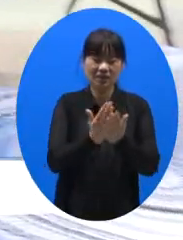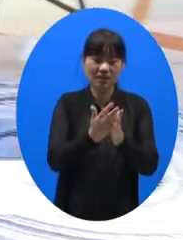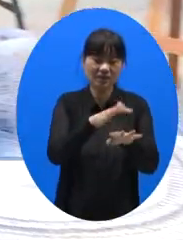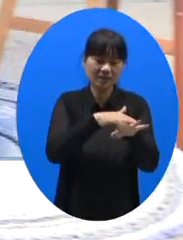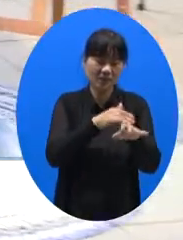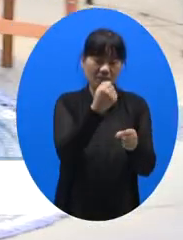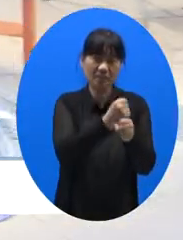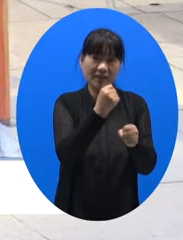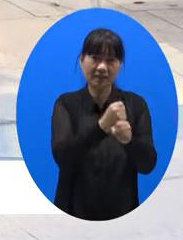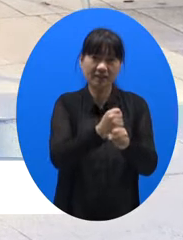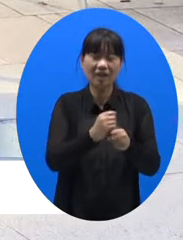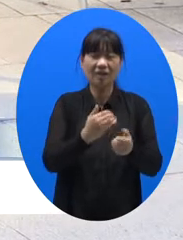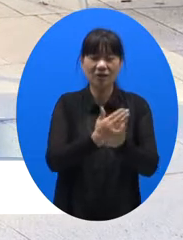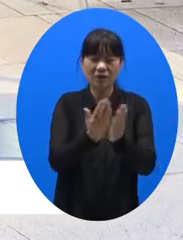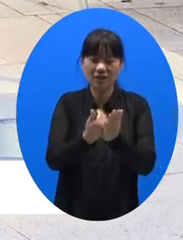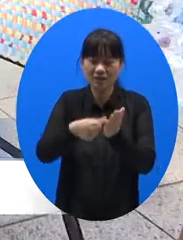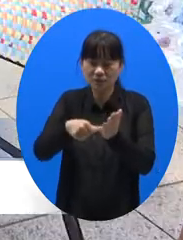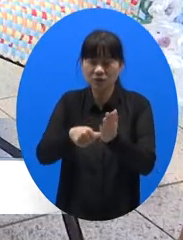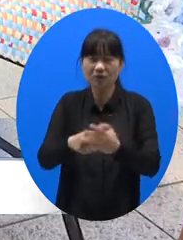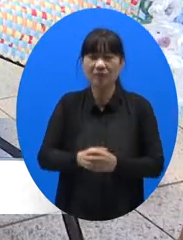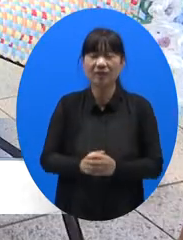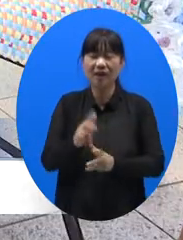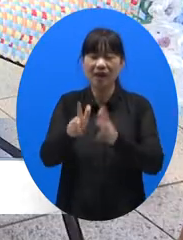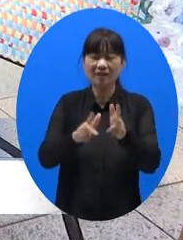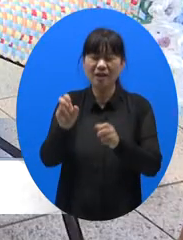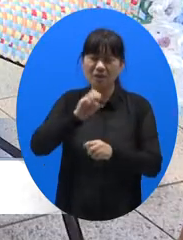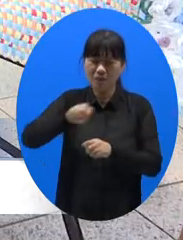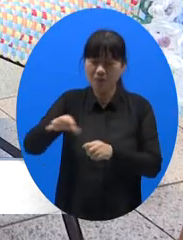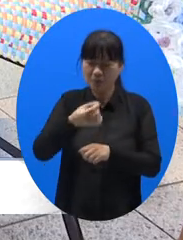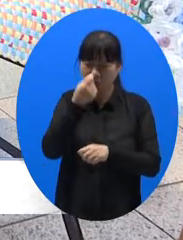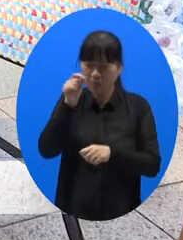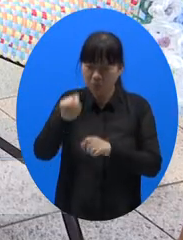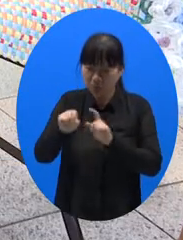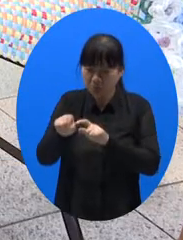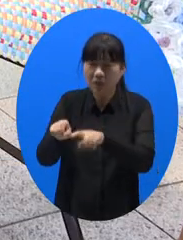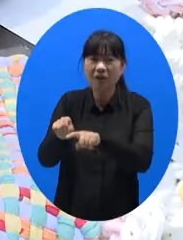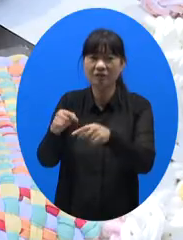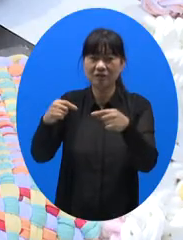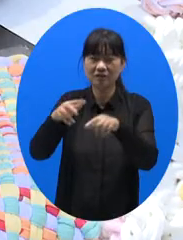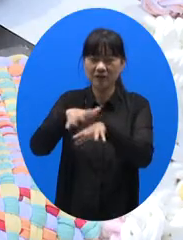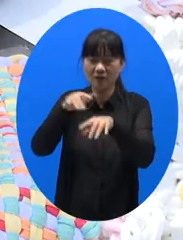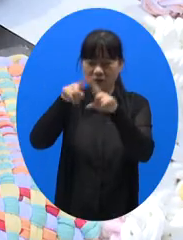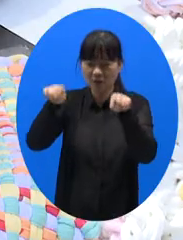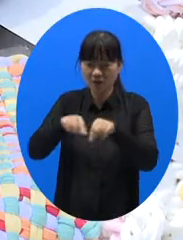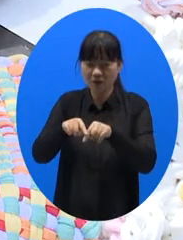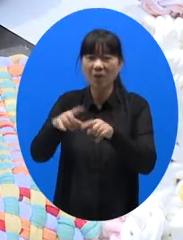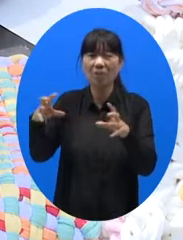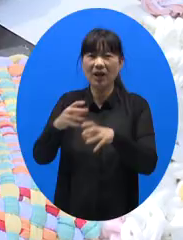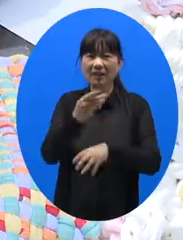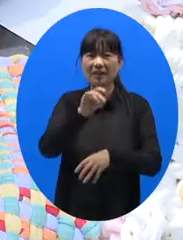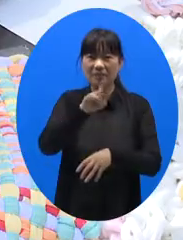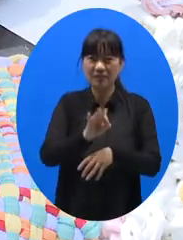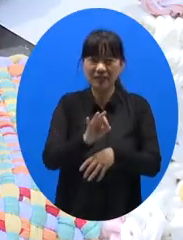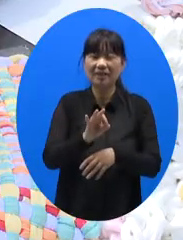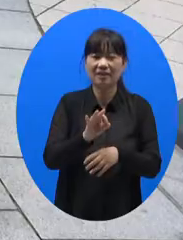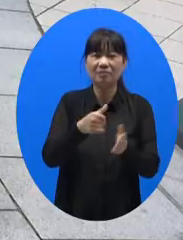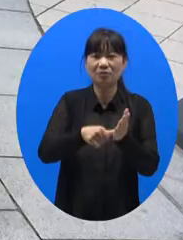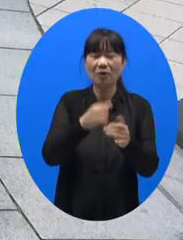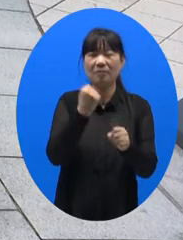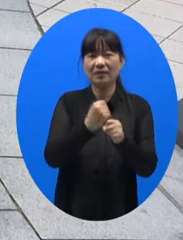엮어 만든 아기자기한 소품들, 산업 폐기물로 쓰레기가 될 뻔했던 천들이 모여 귀여운 위빙 작품으로